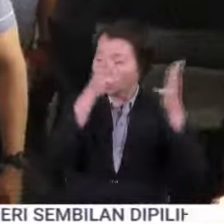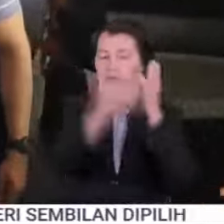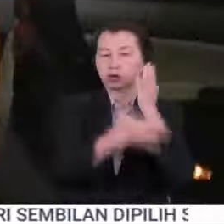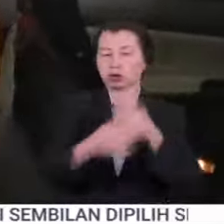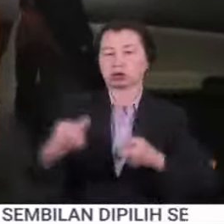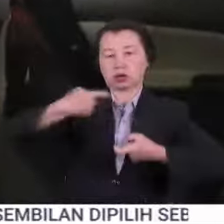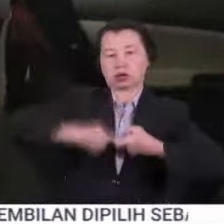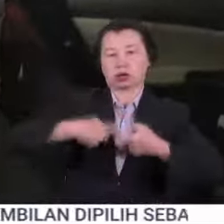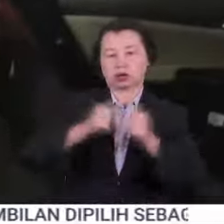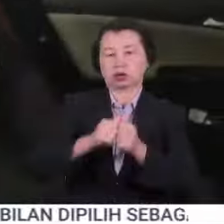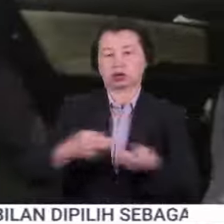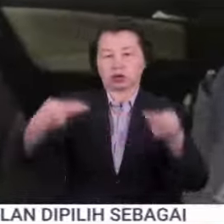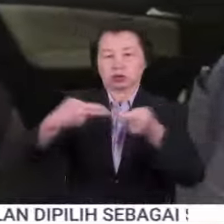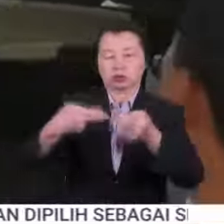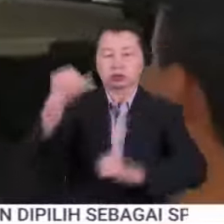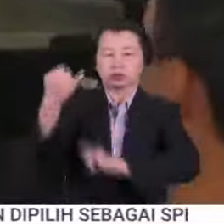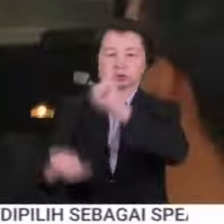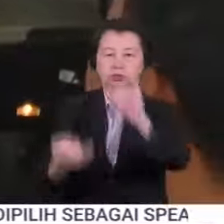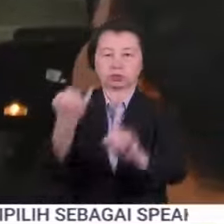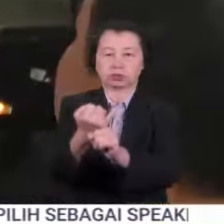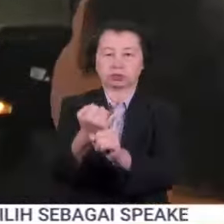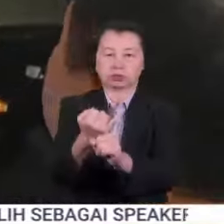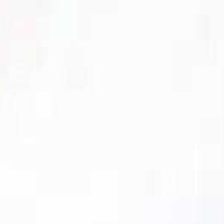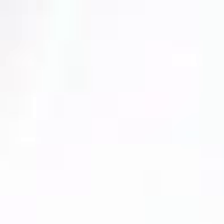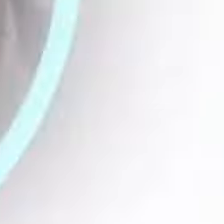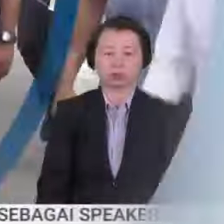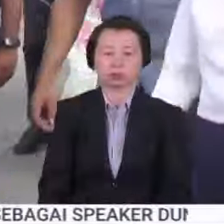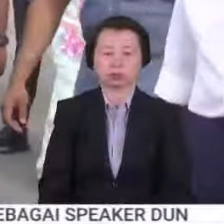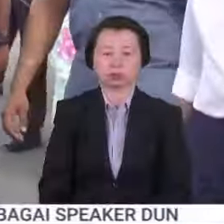yang berkaitan dengan hubungan antarabangsa.